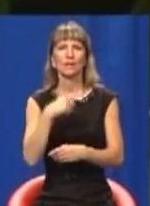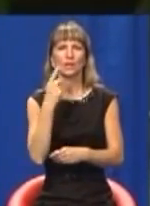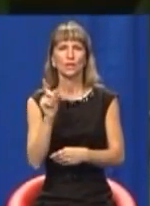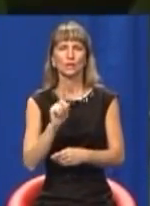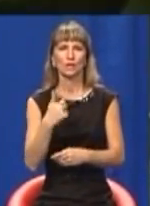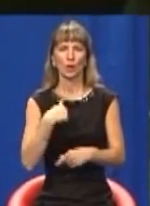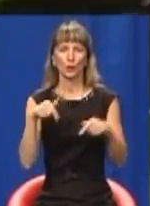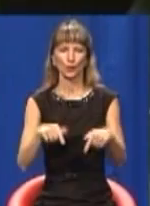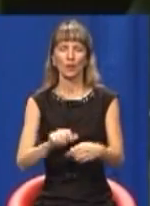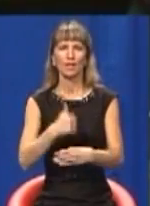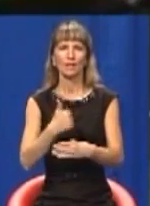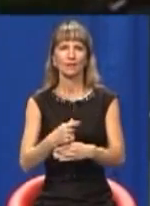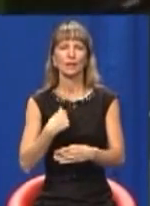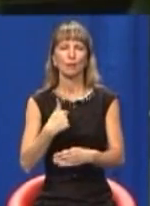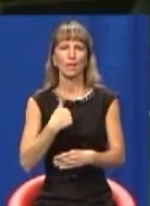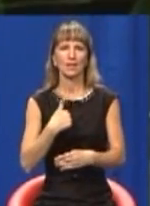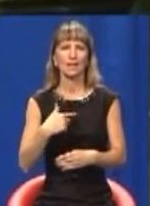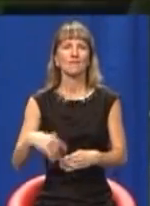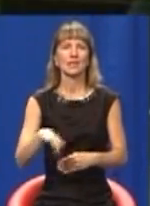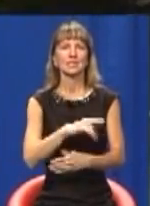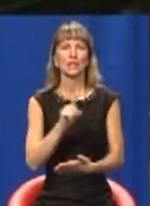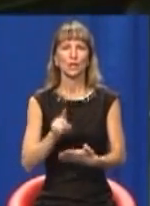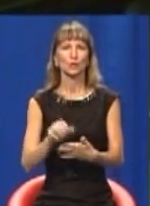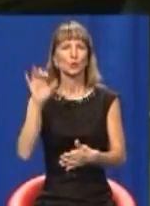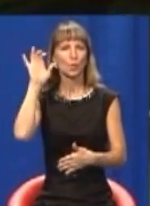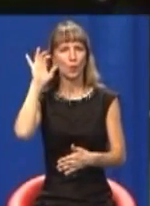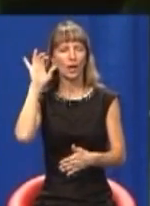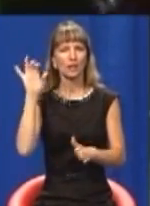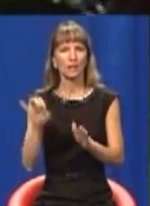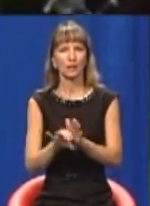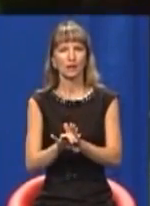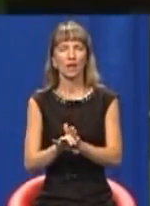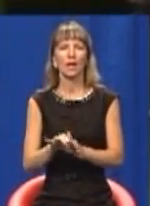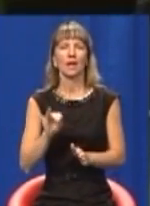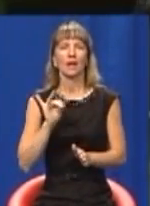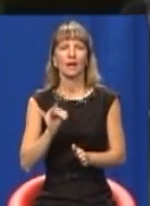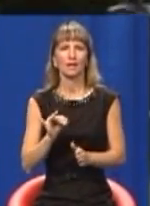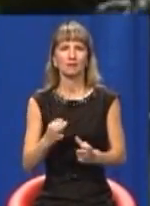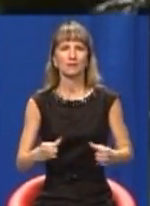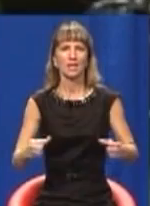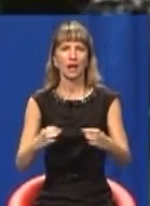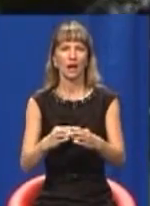тут головний, і мене всі повинні слухатись. І зграя його